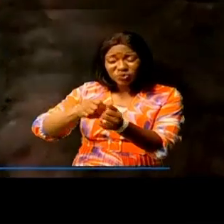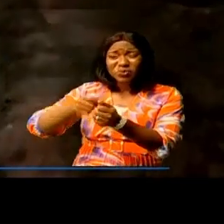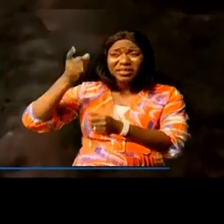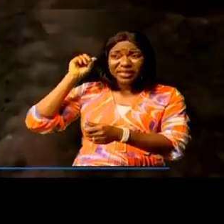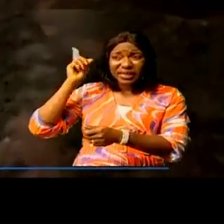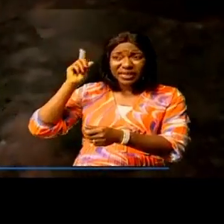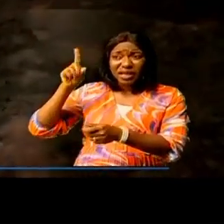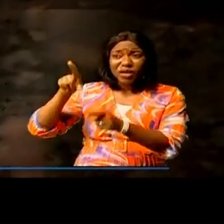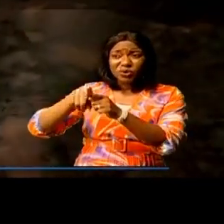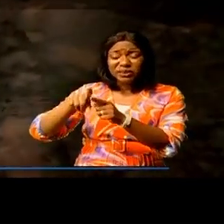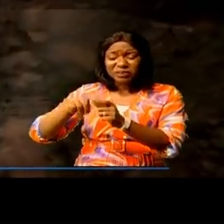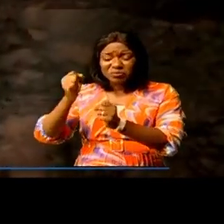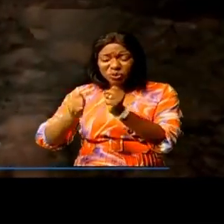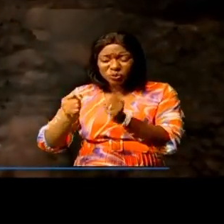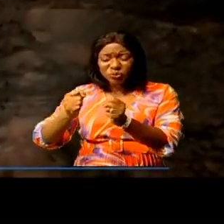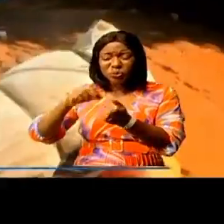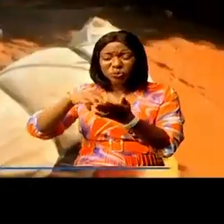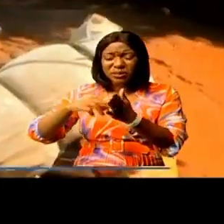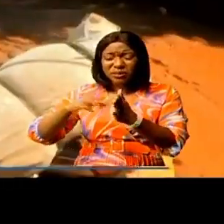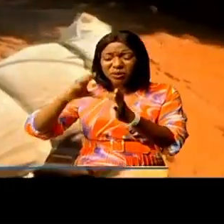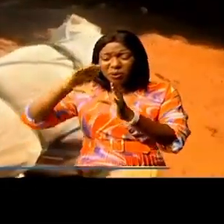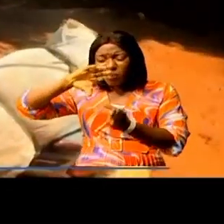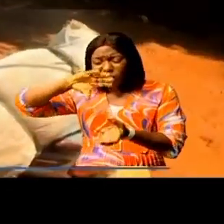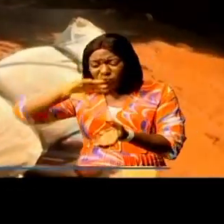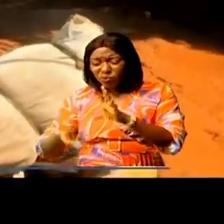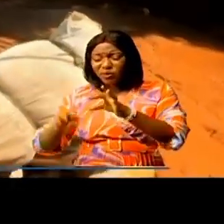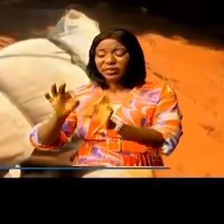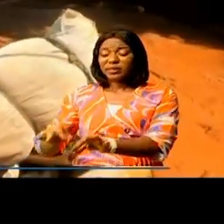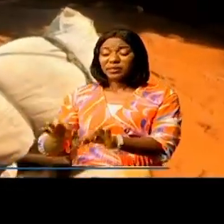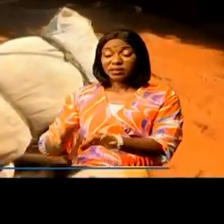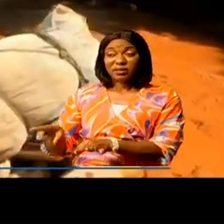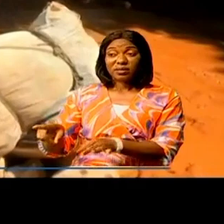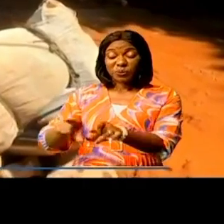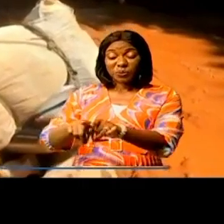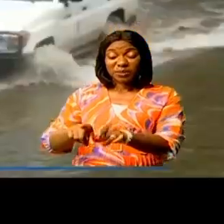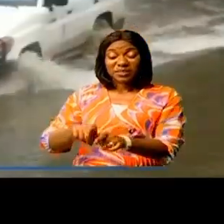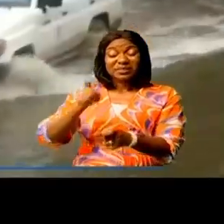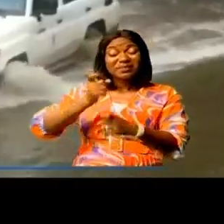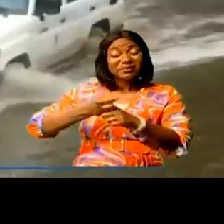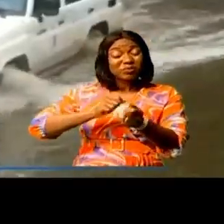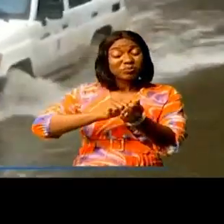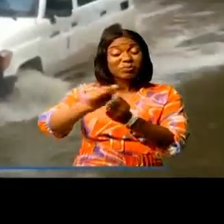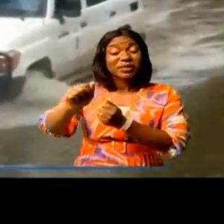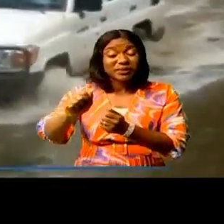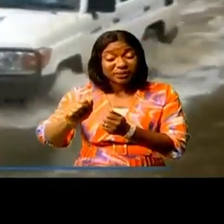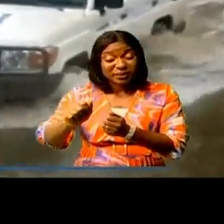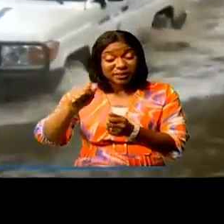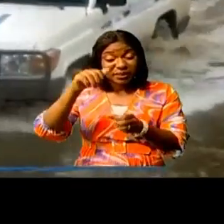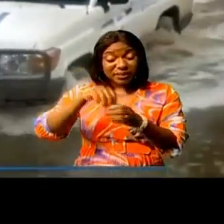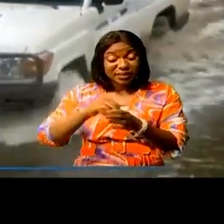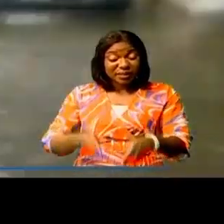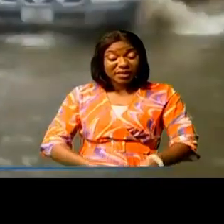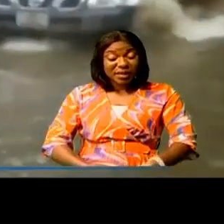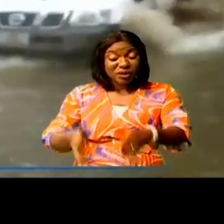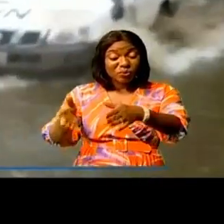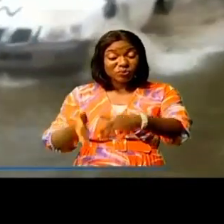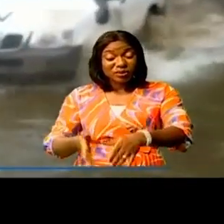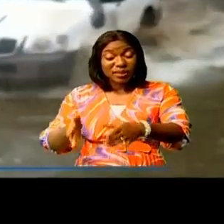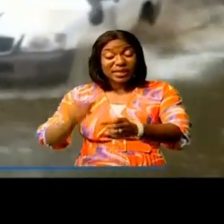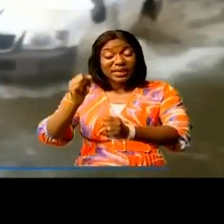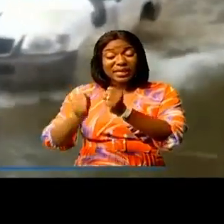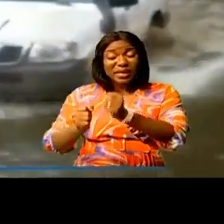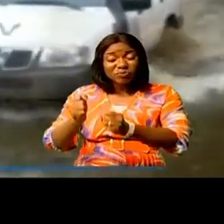plusieurs têtes d'érosion enregistrées. Les humanitaires et aussi interviennent difficilement sur ces tronçons routiers. Les camions,